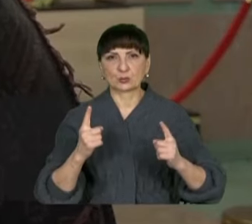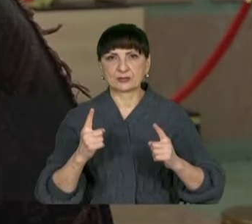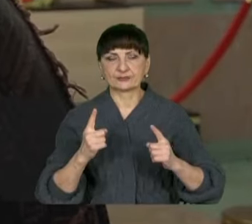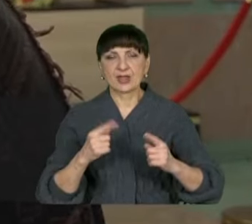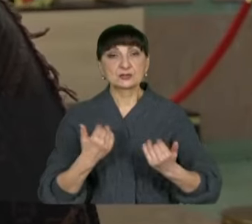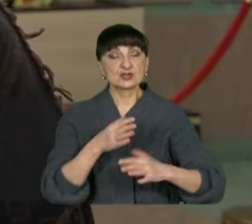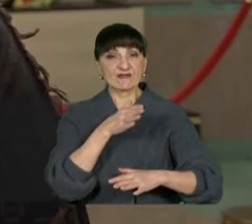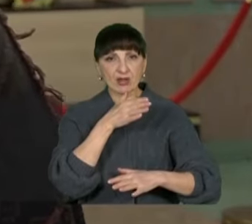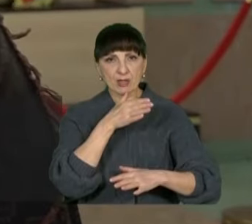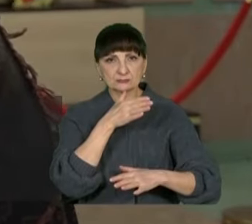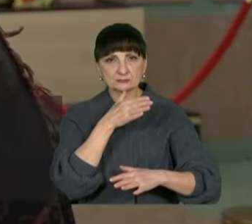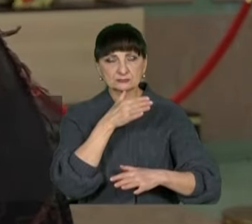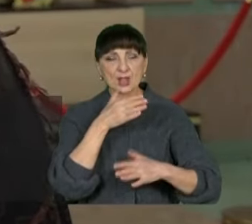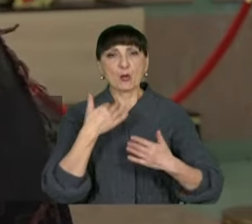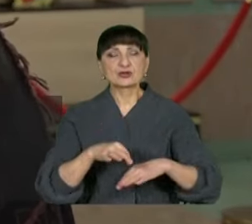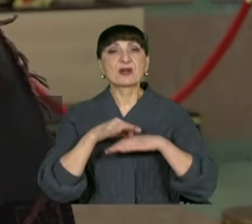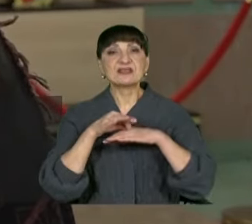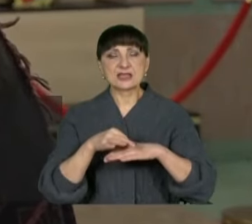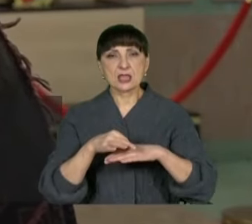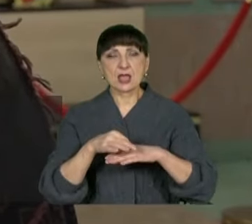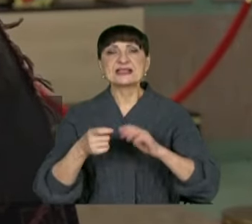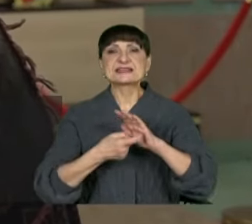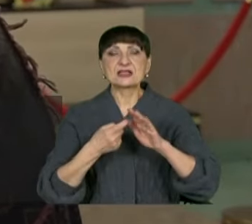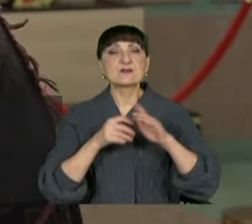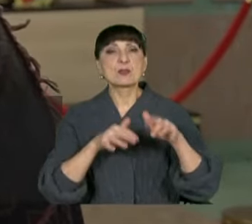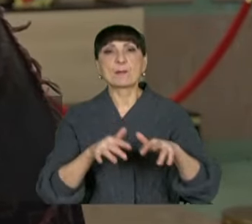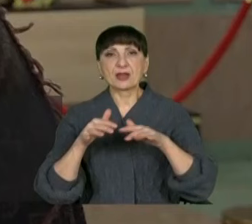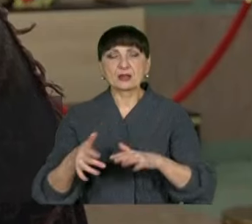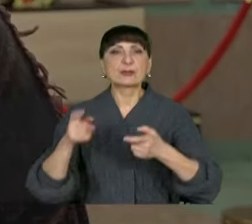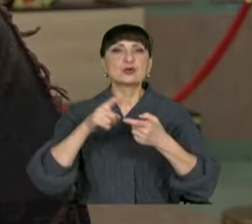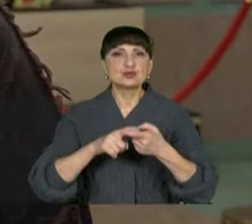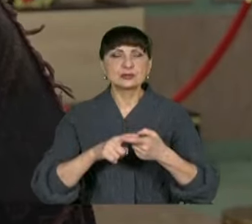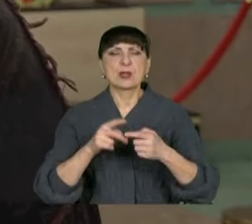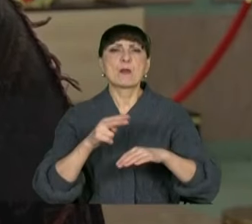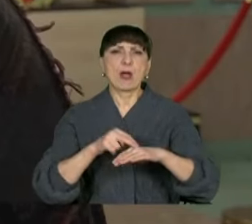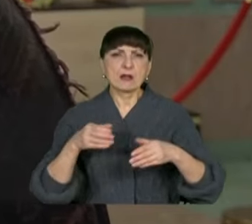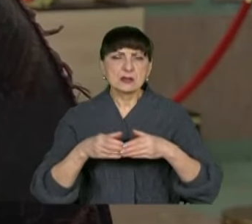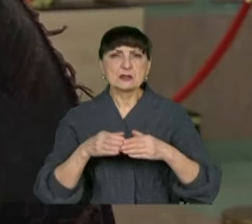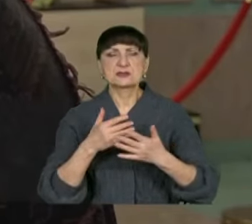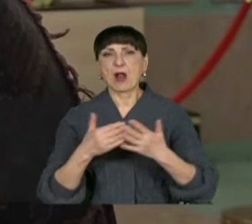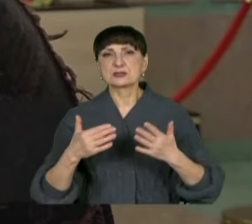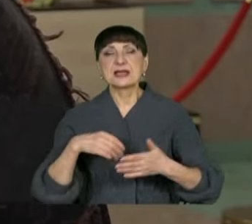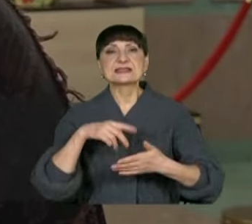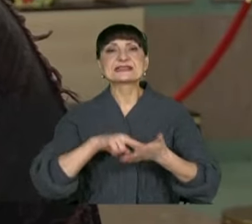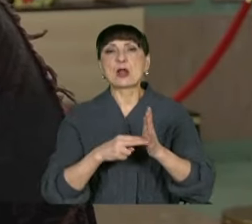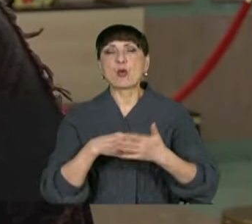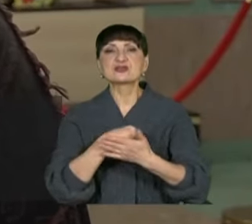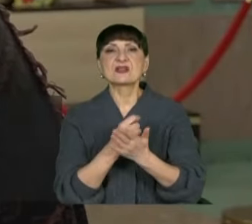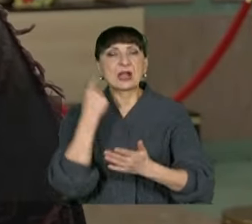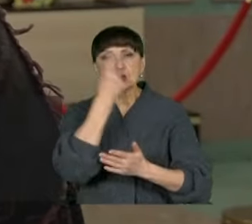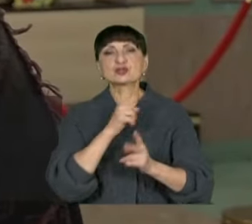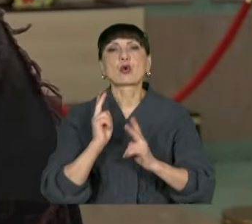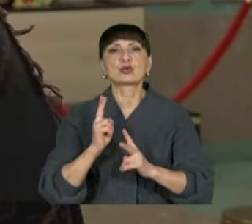В настоящее время к проведению следственных мероприятий подключен оперативный блок с целью установления